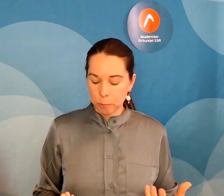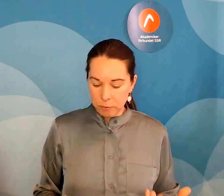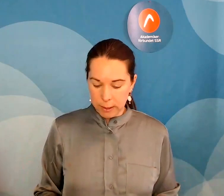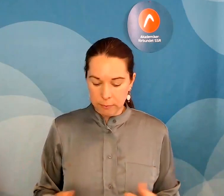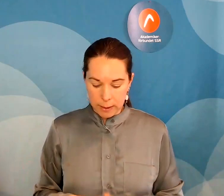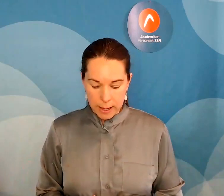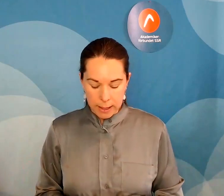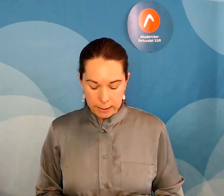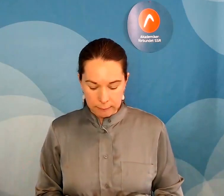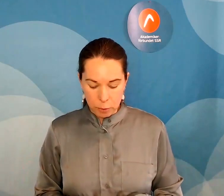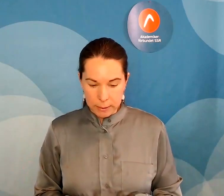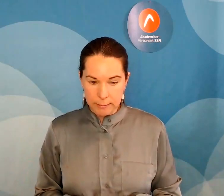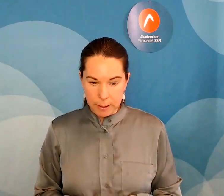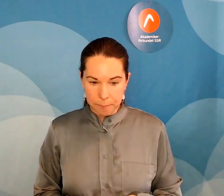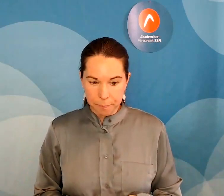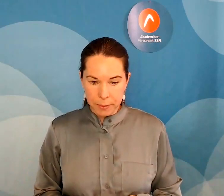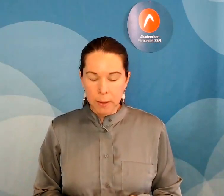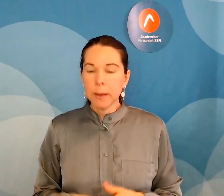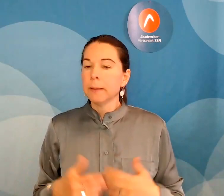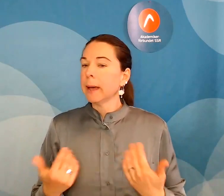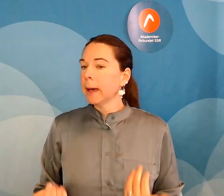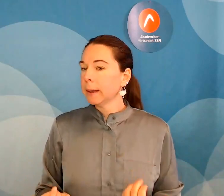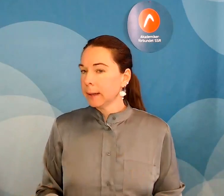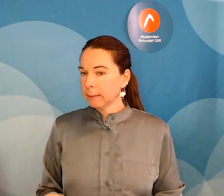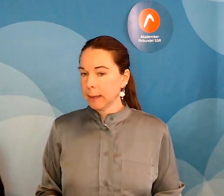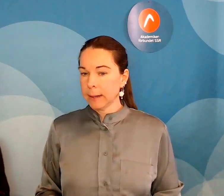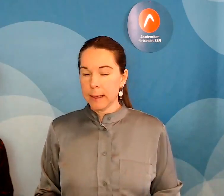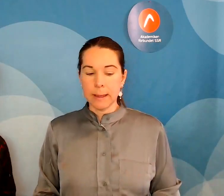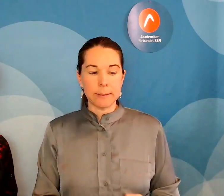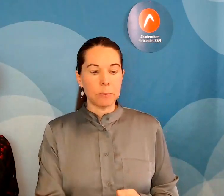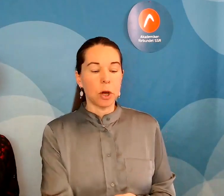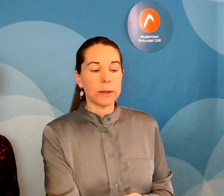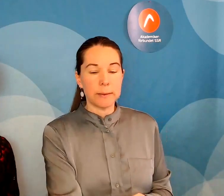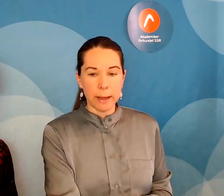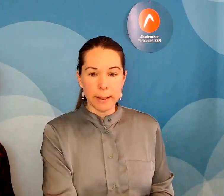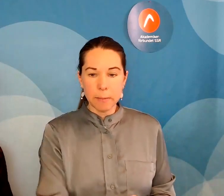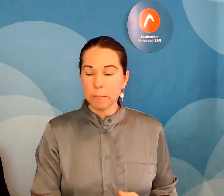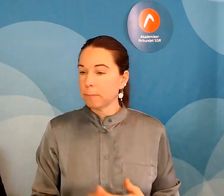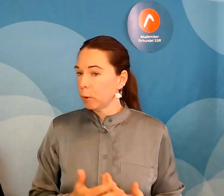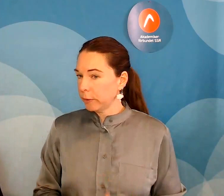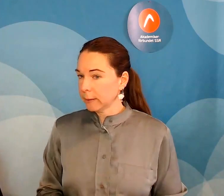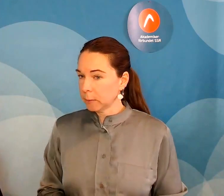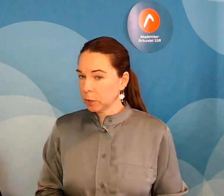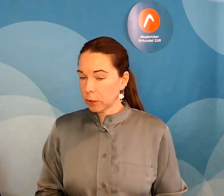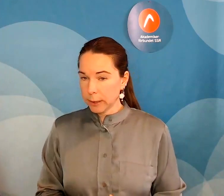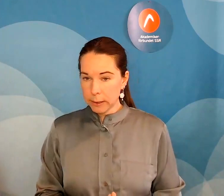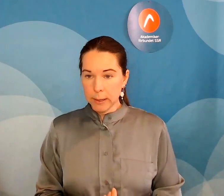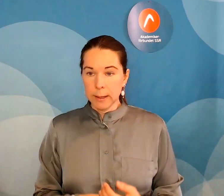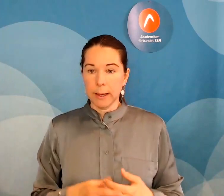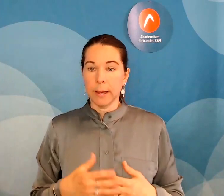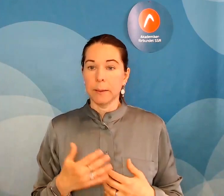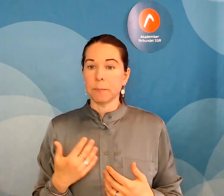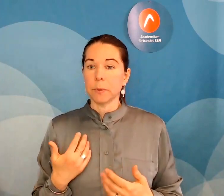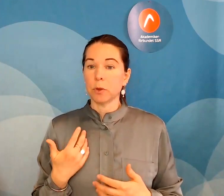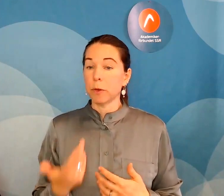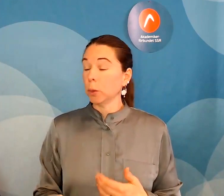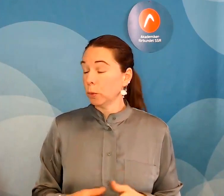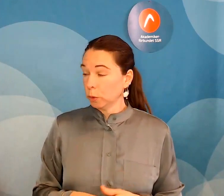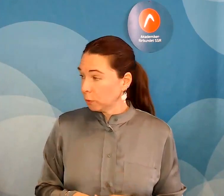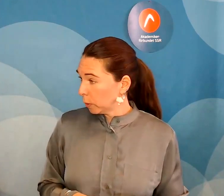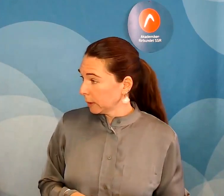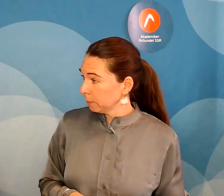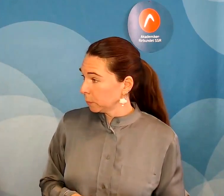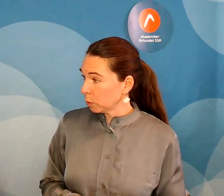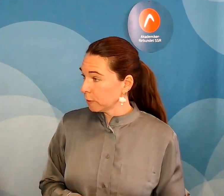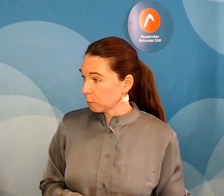Homogena arbetsgrupper vet vi är inte de bästa. Det här är en del i en seminarieserie på flera seminarier som vi har